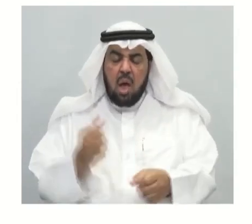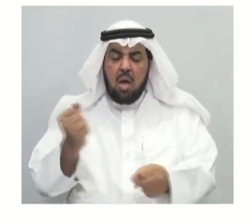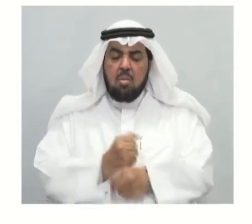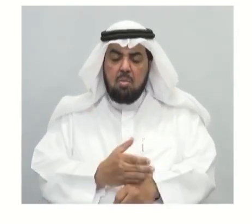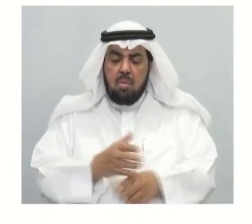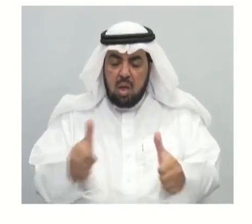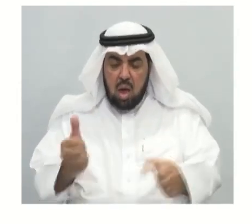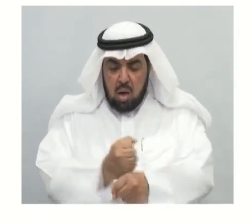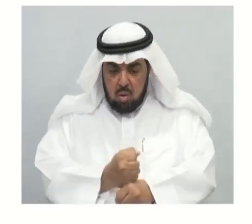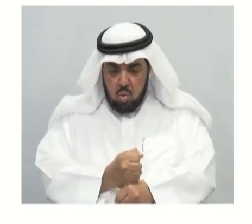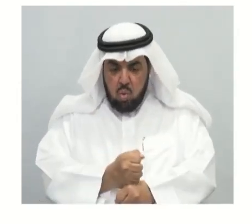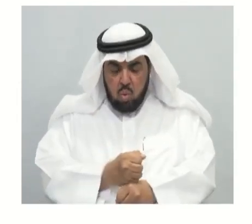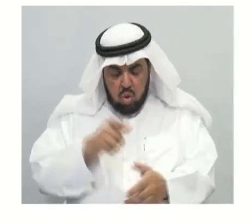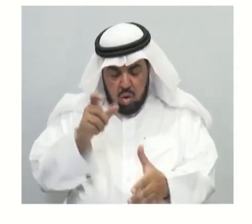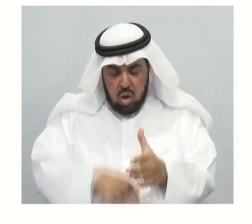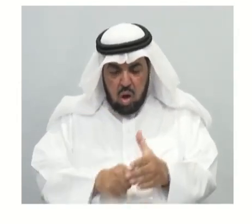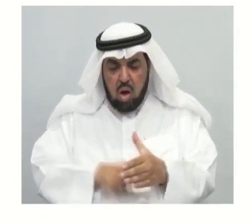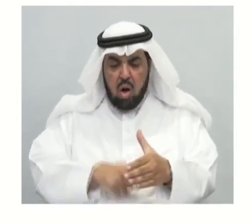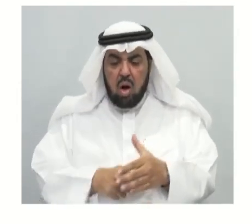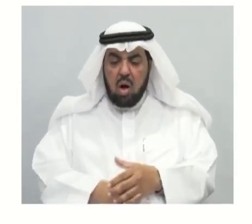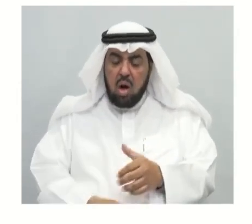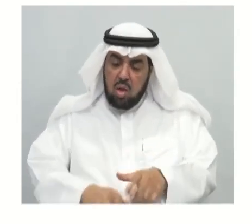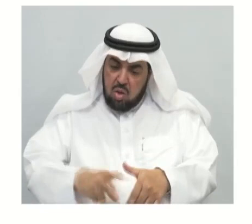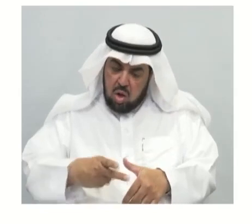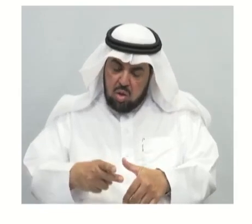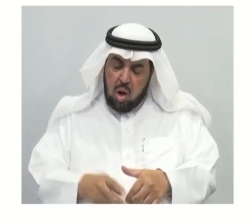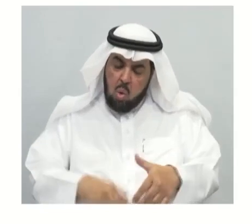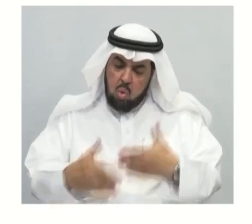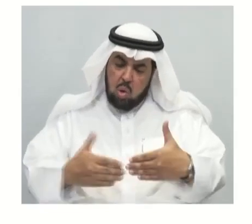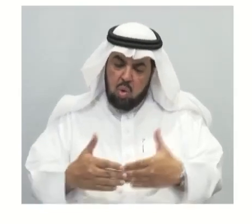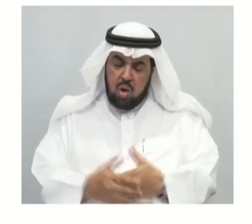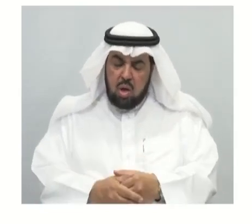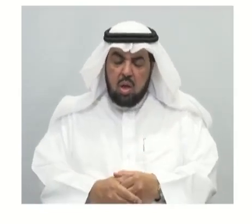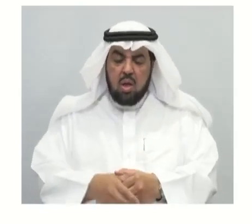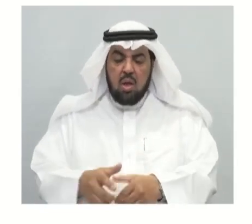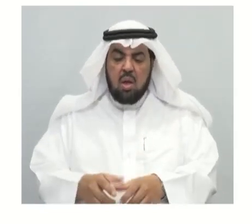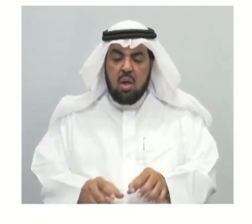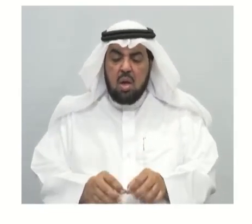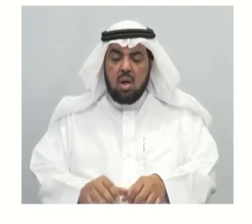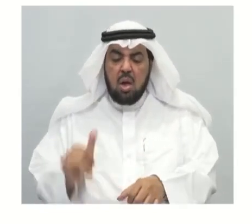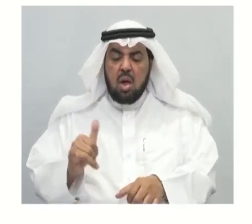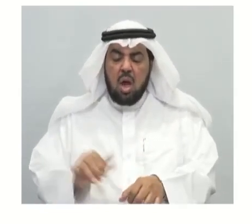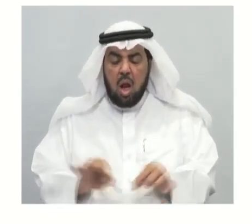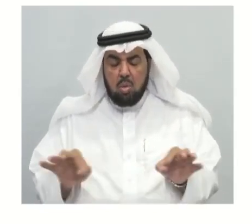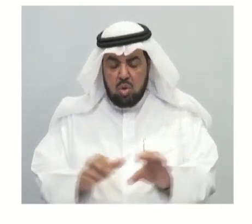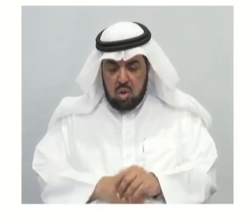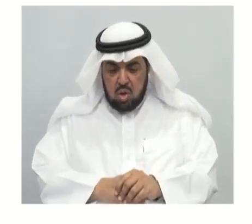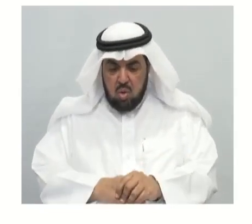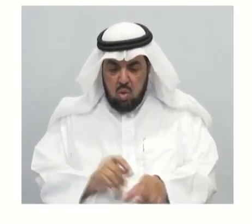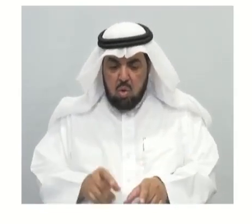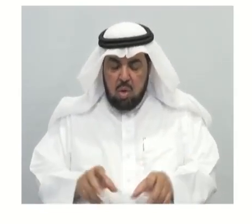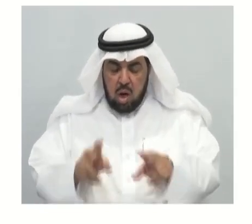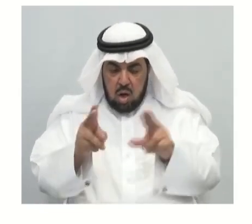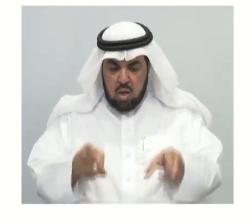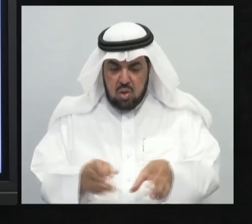وقد يتخذ بناء على هذه التقارير قرارات تحسينيه او تطويريه ل المنشاه ويكون بهذا